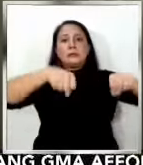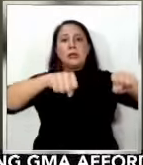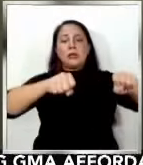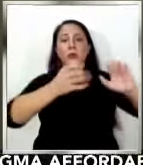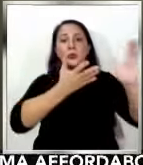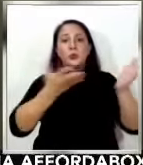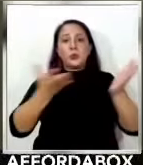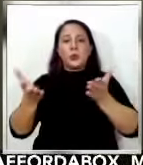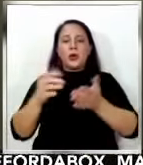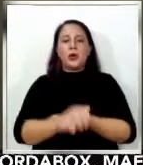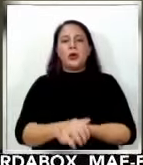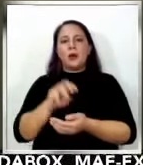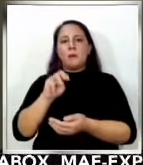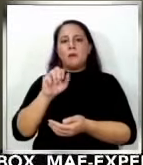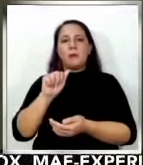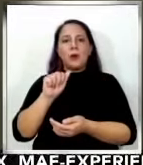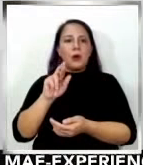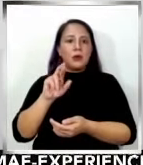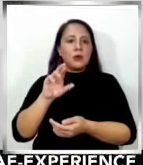Martinito.